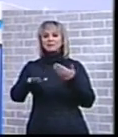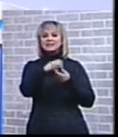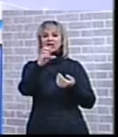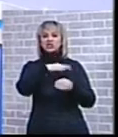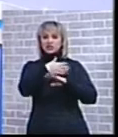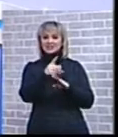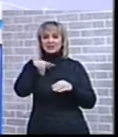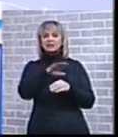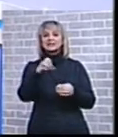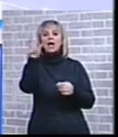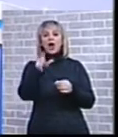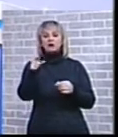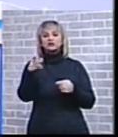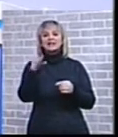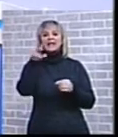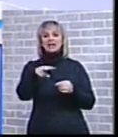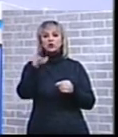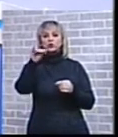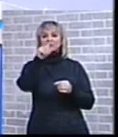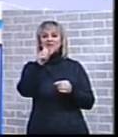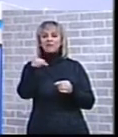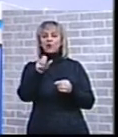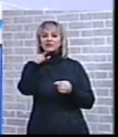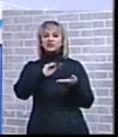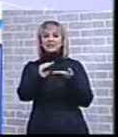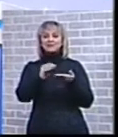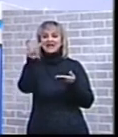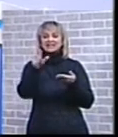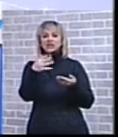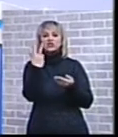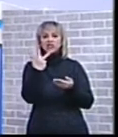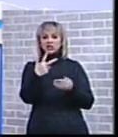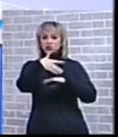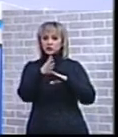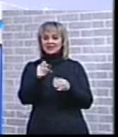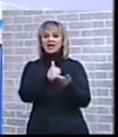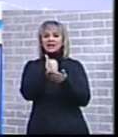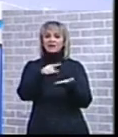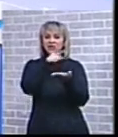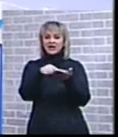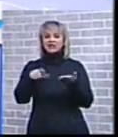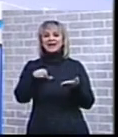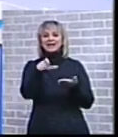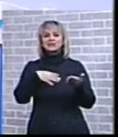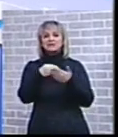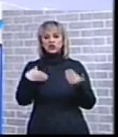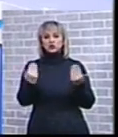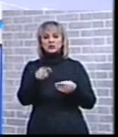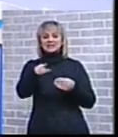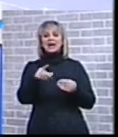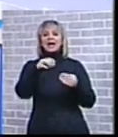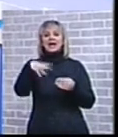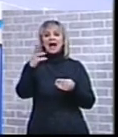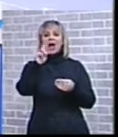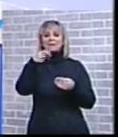России. Автор, писатель Леонид Юзефович, написал эссе из трех частей о главных городах и реках в своей жизни. На Каме